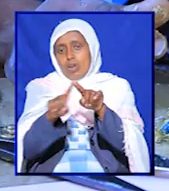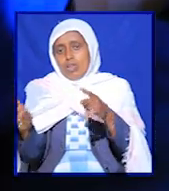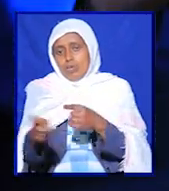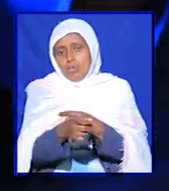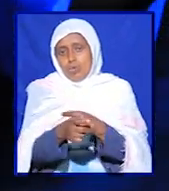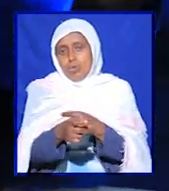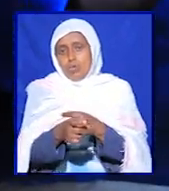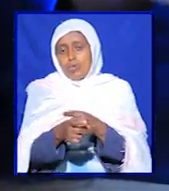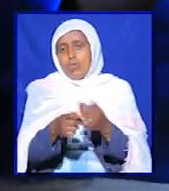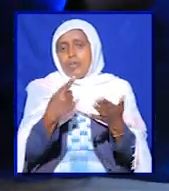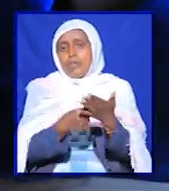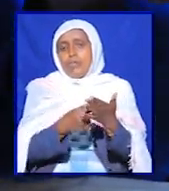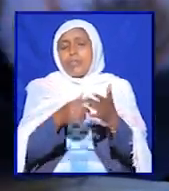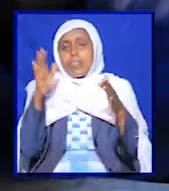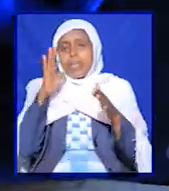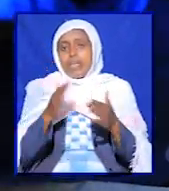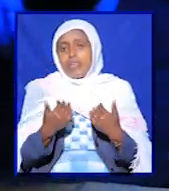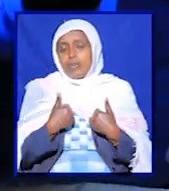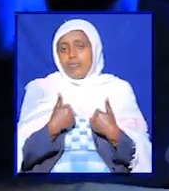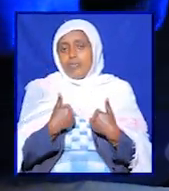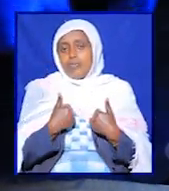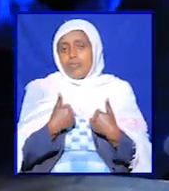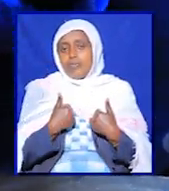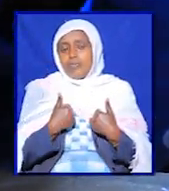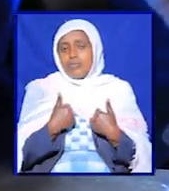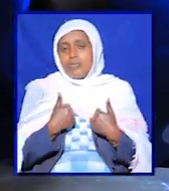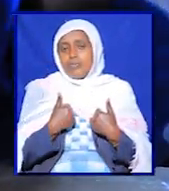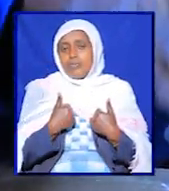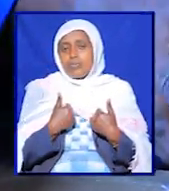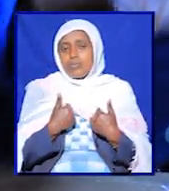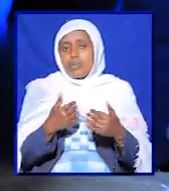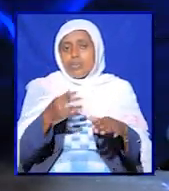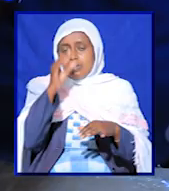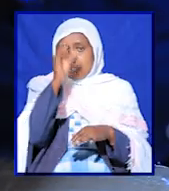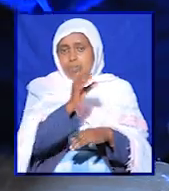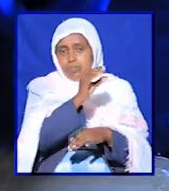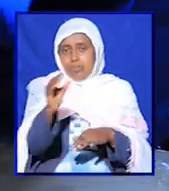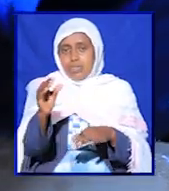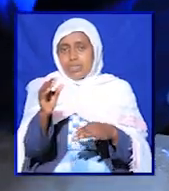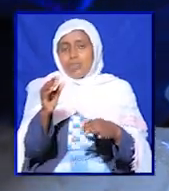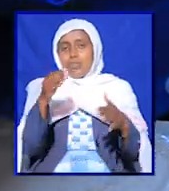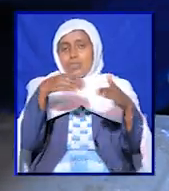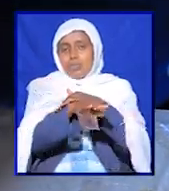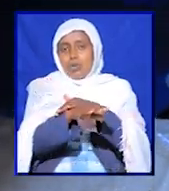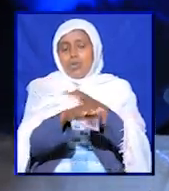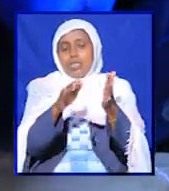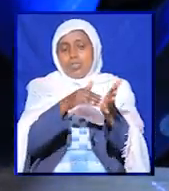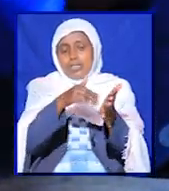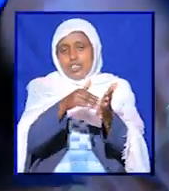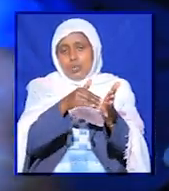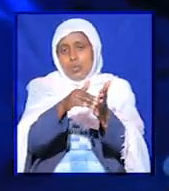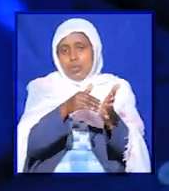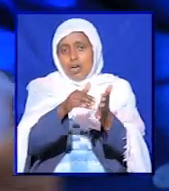እንጂ የጥልጣብ ይባላል ንጌጥ ማለት ነው። በጾም ትለዋለሁ። አሁን መስቀሏን እበሳና አስገባታለሁ። ማስትሽ